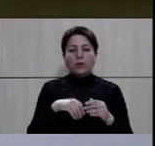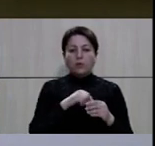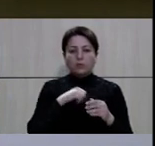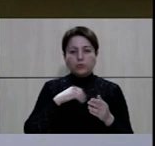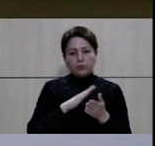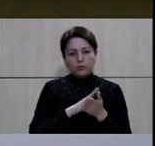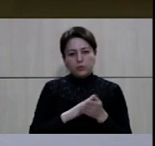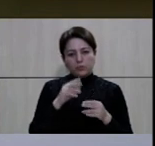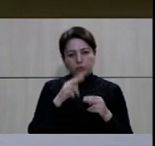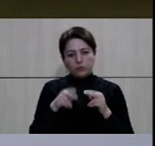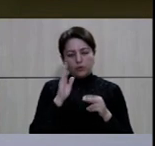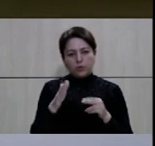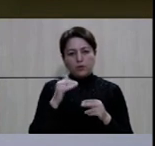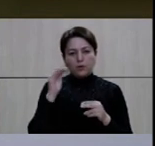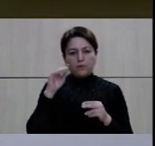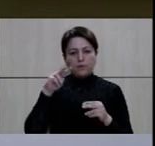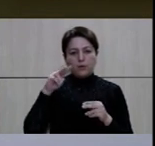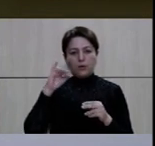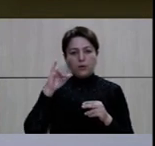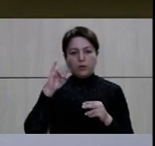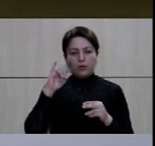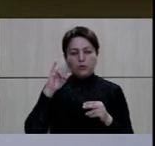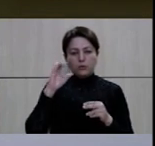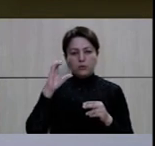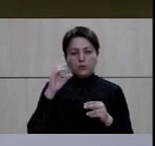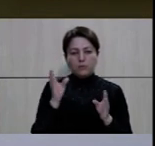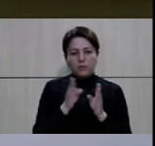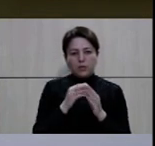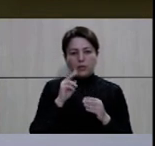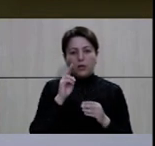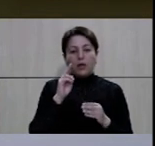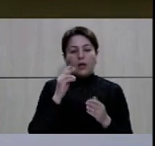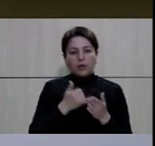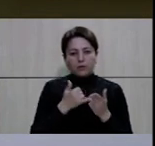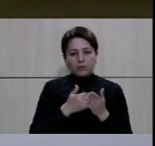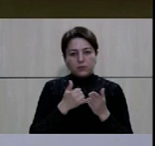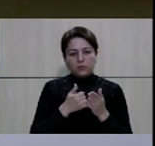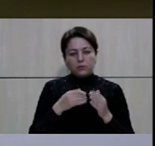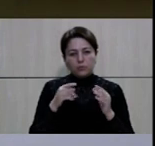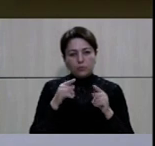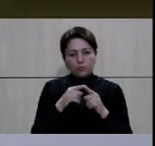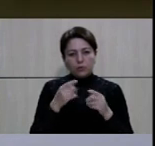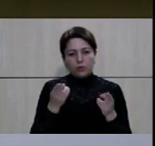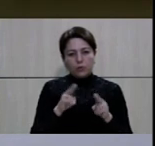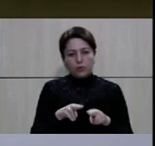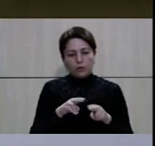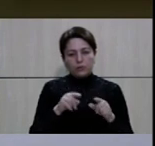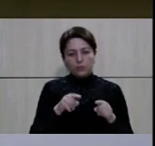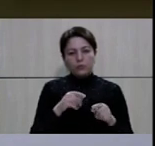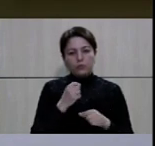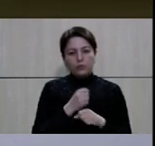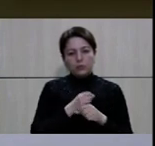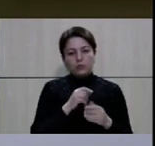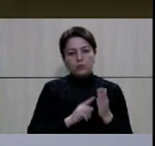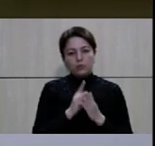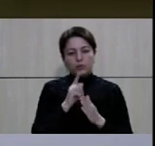Hamda flus bilan kavshar kavsharlagichning uchida qoladi va bu jarayonda ishni boshlash uchun tayyor holatga